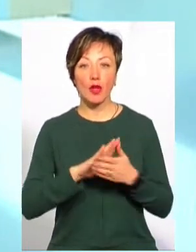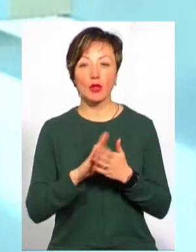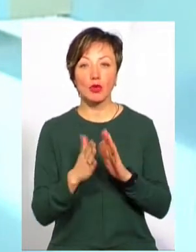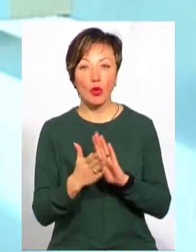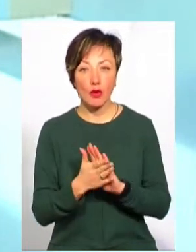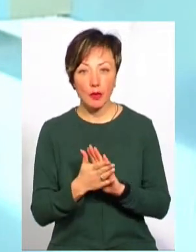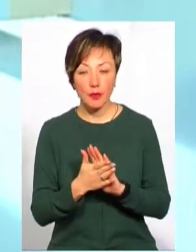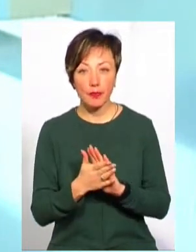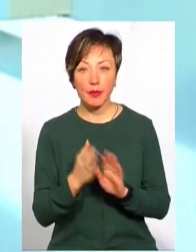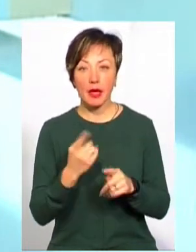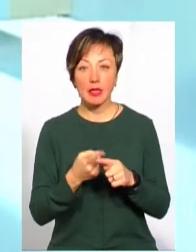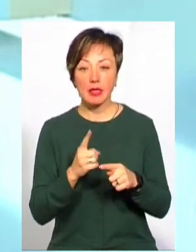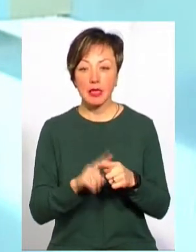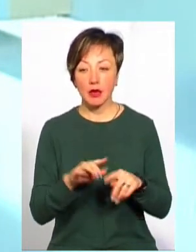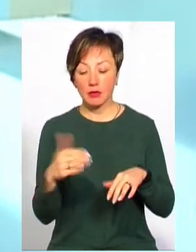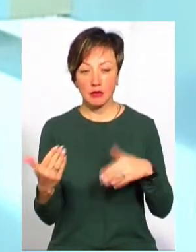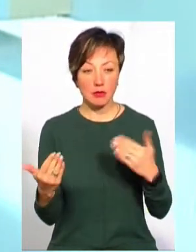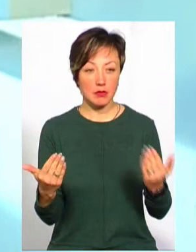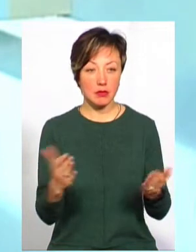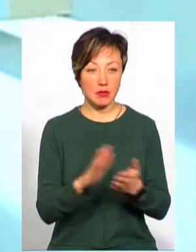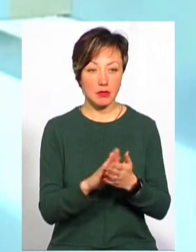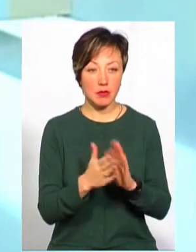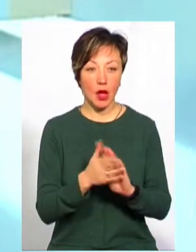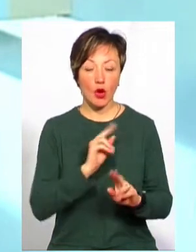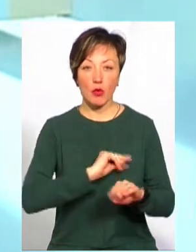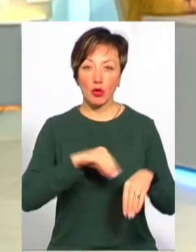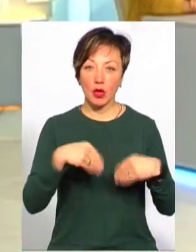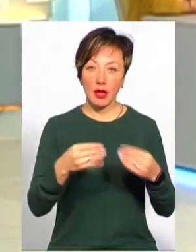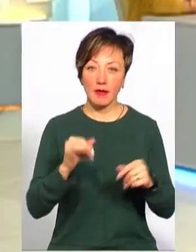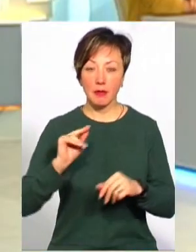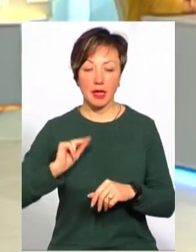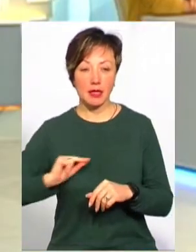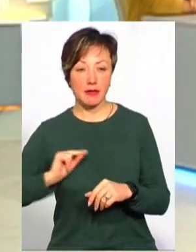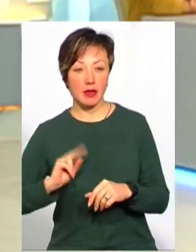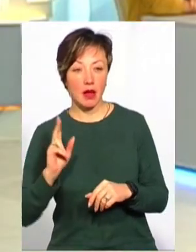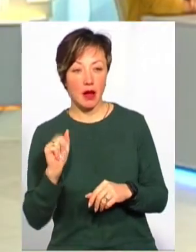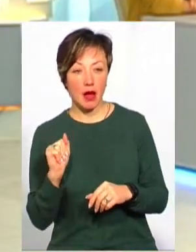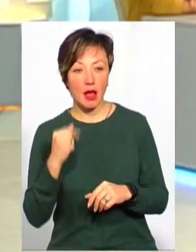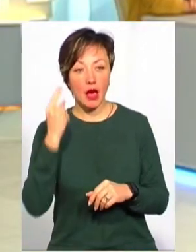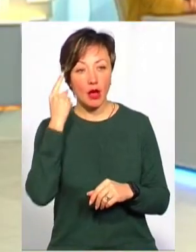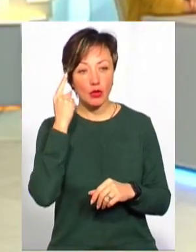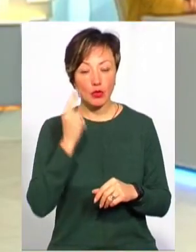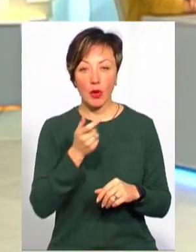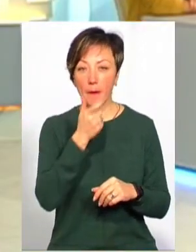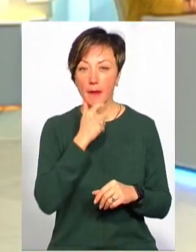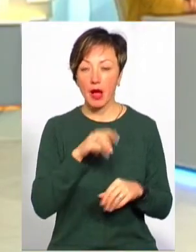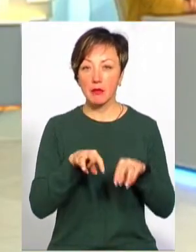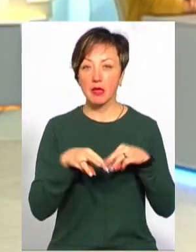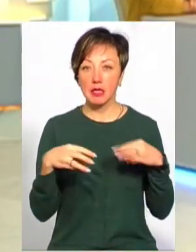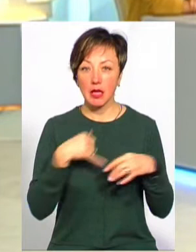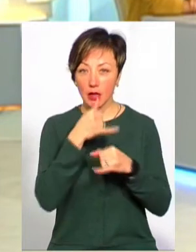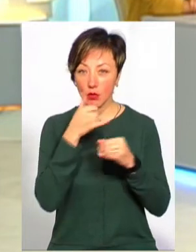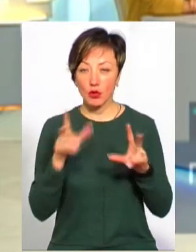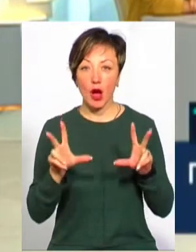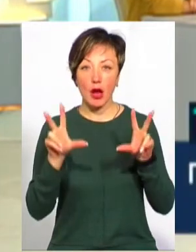В трудовому договорі – це домовленості двох сторін – роботодавця і працівника. Я думаю, що пан міністр, я не